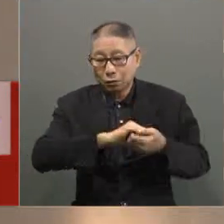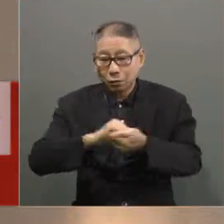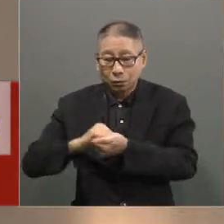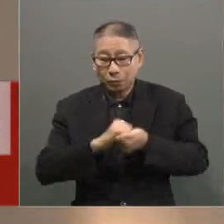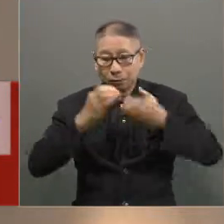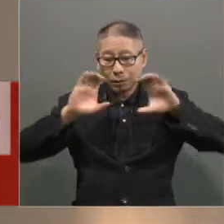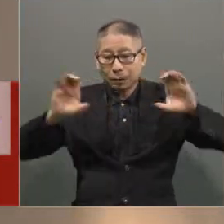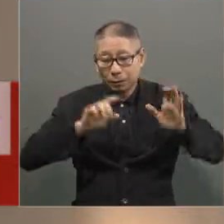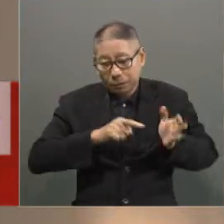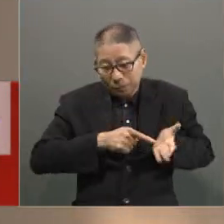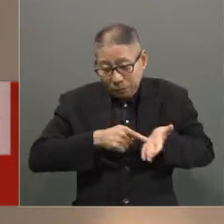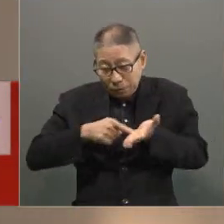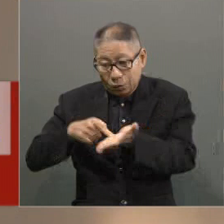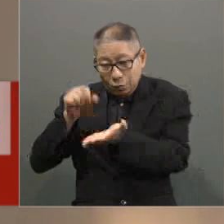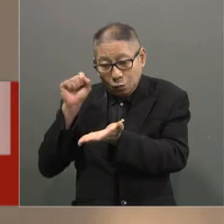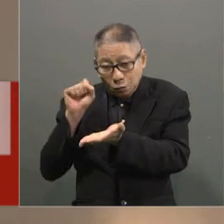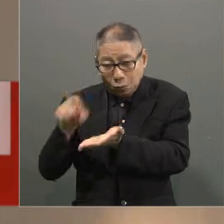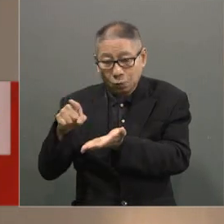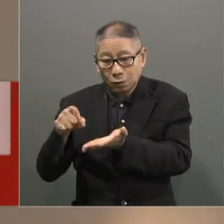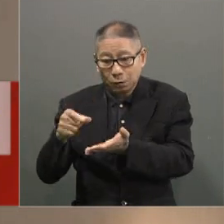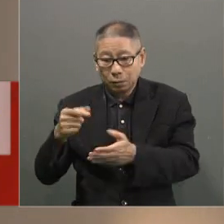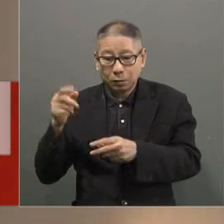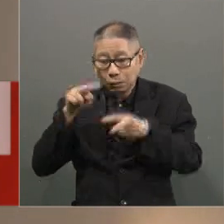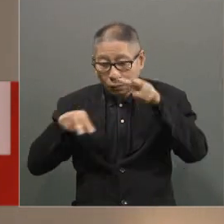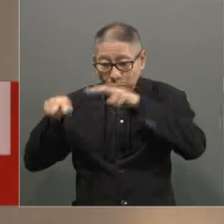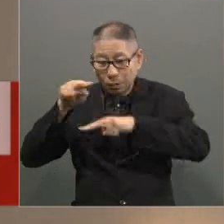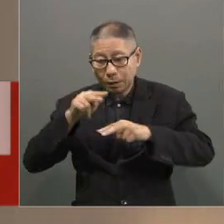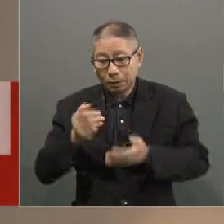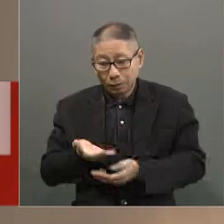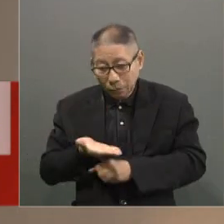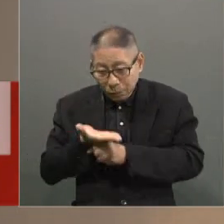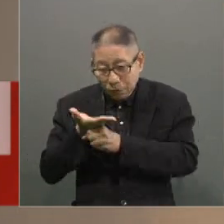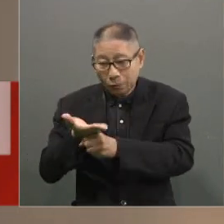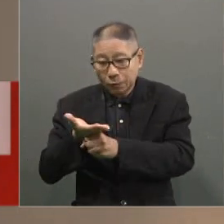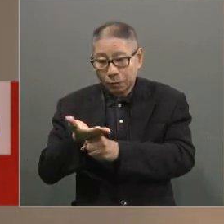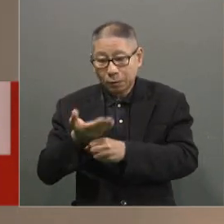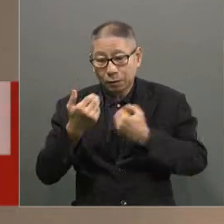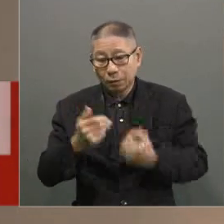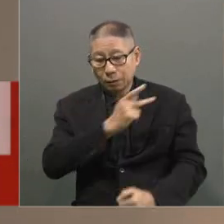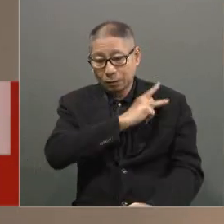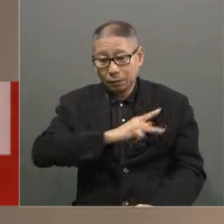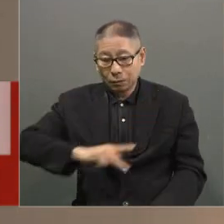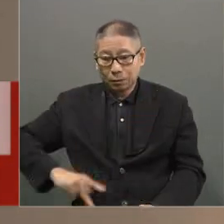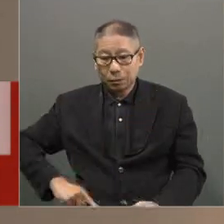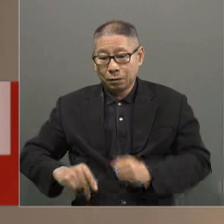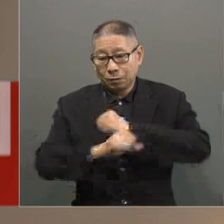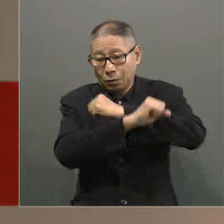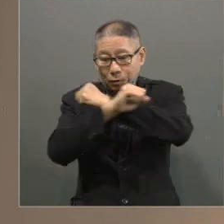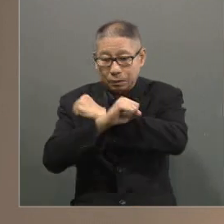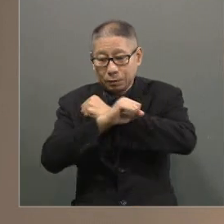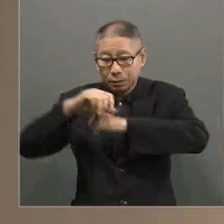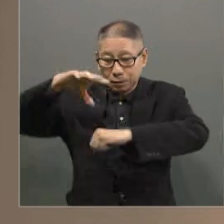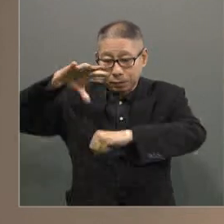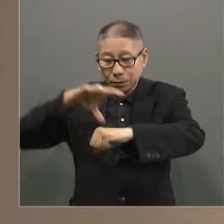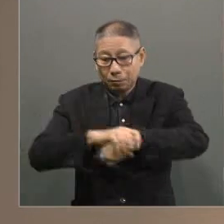รียมยื่นยติด่วนทบทวนมาตรการอารักขาถวายความปลอดภัยขบวนเสด็จรวมถึงแนวทางป้องกันปราบปรามพฤติ